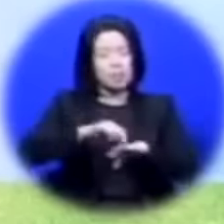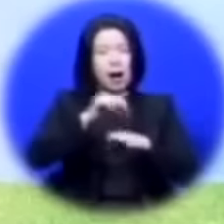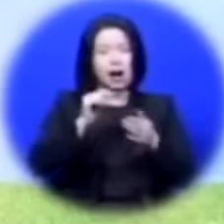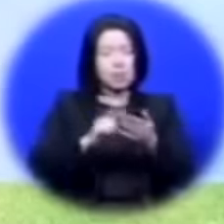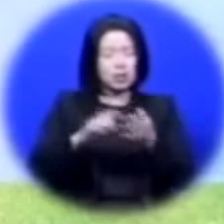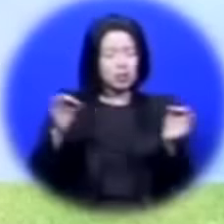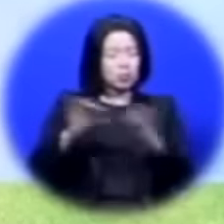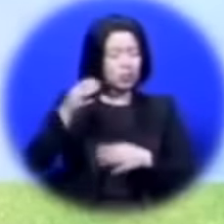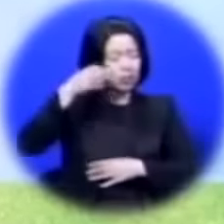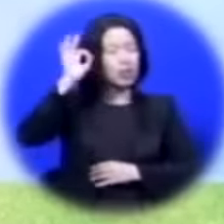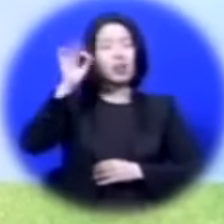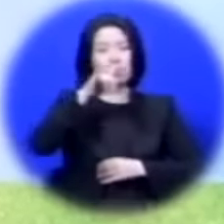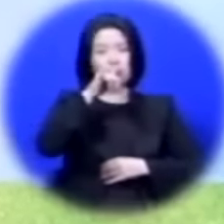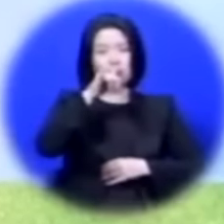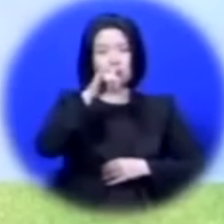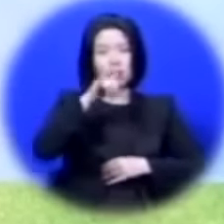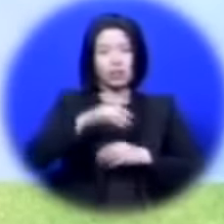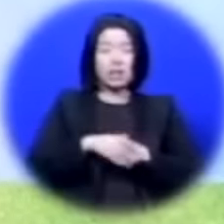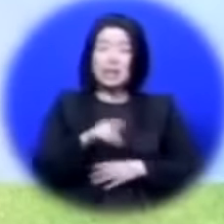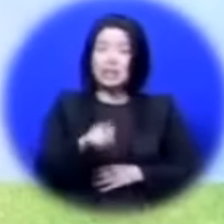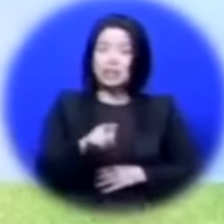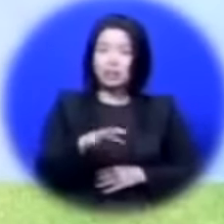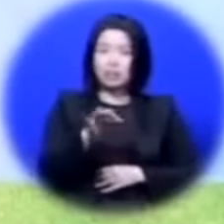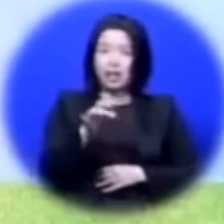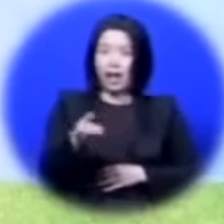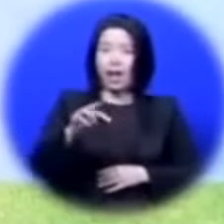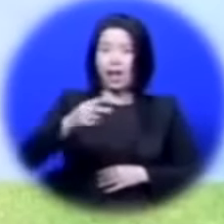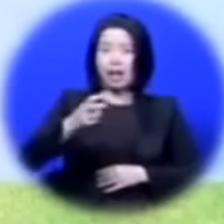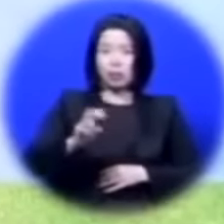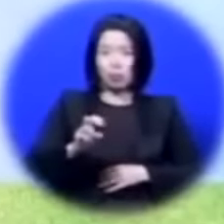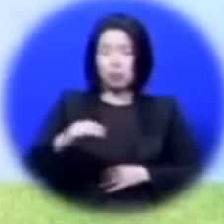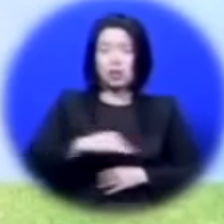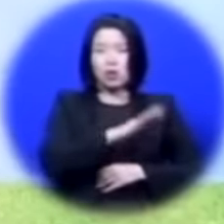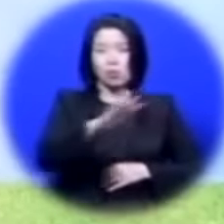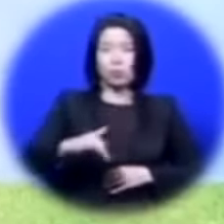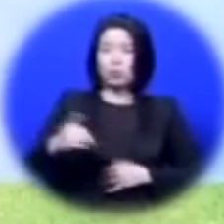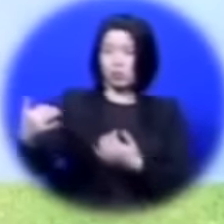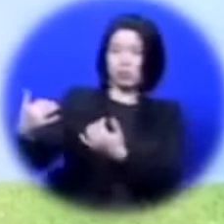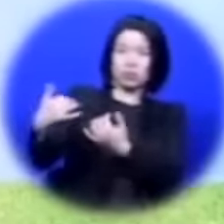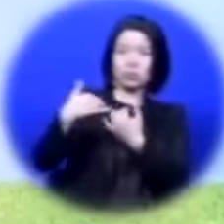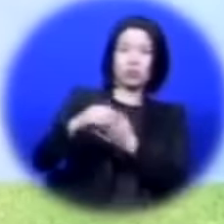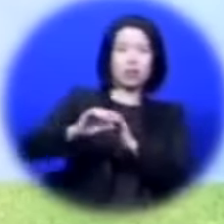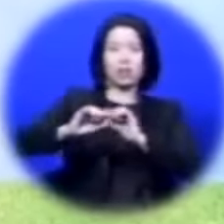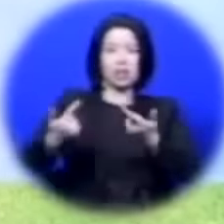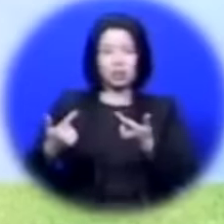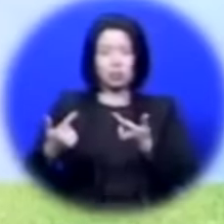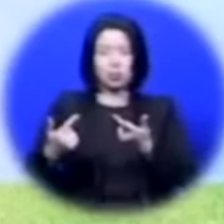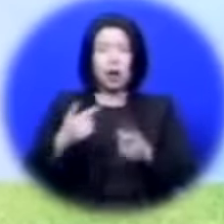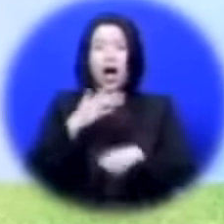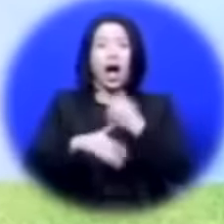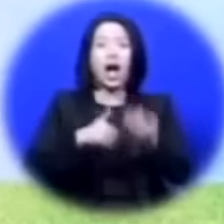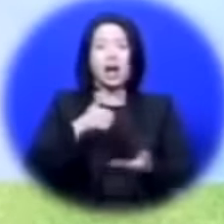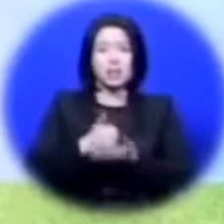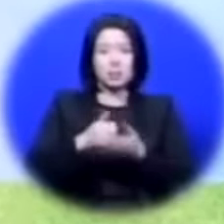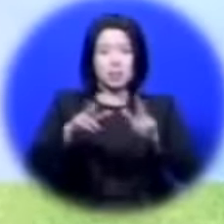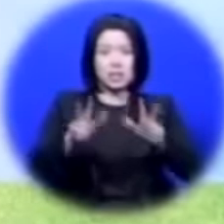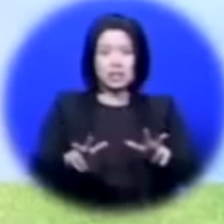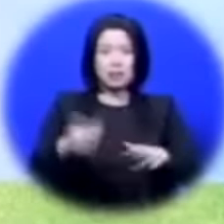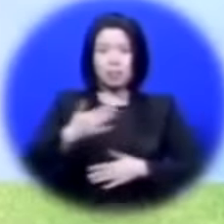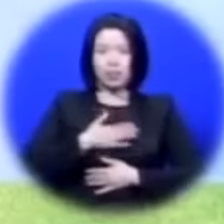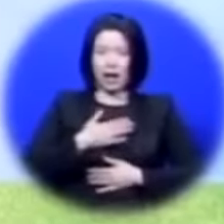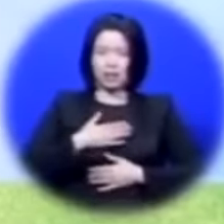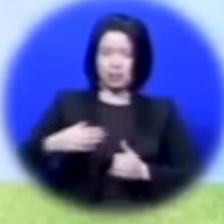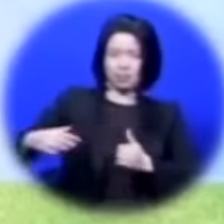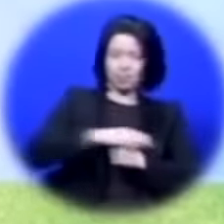순간 들었던 거예요 이건 에돔이 우리를 공격한 것만 아니고 하나님이 지금 나를